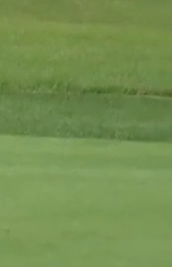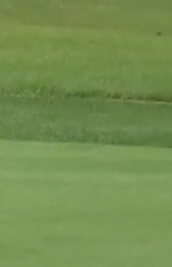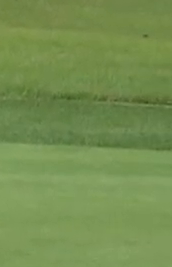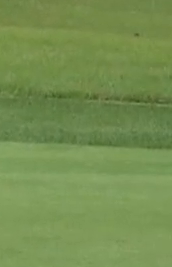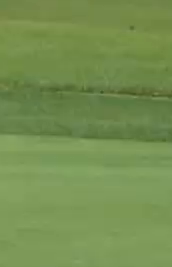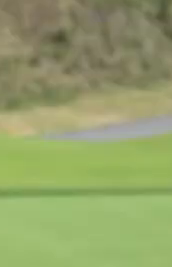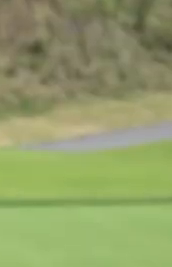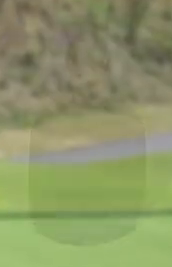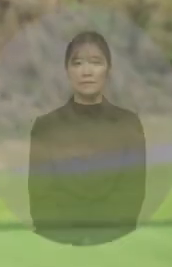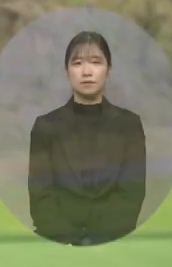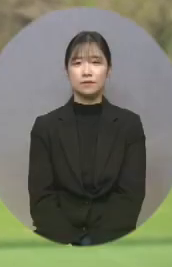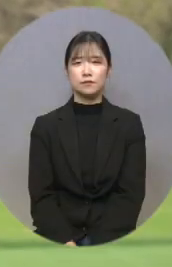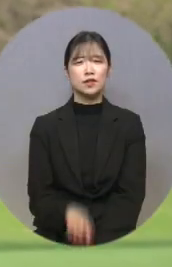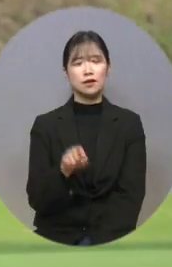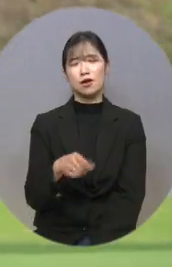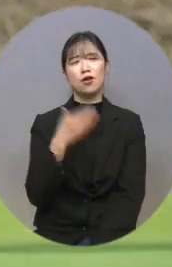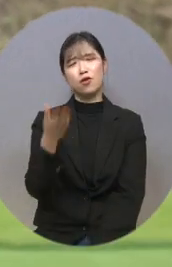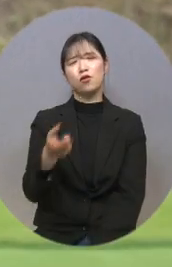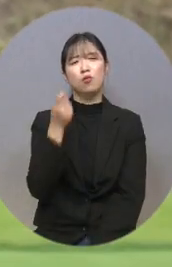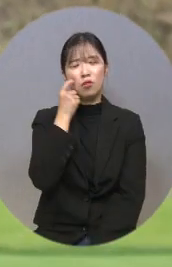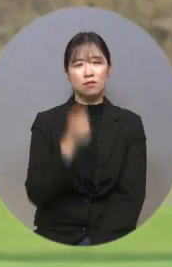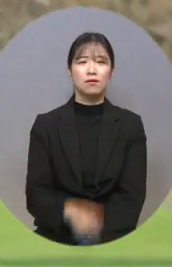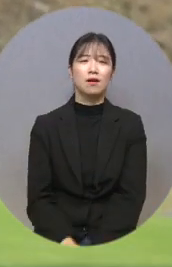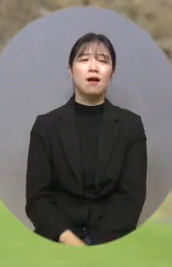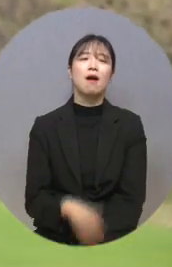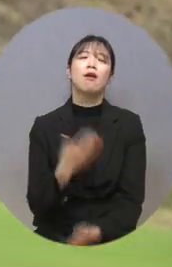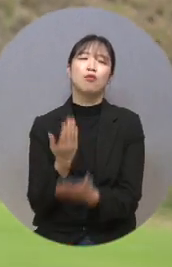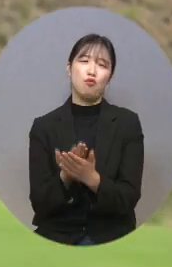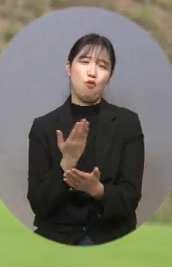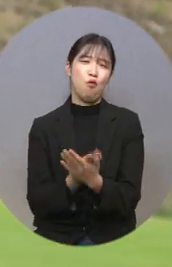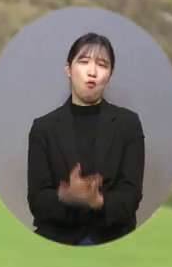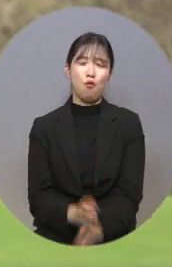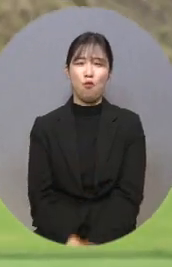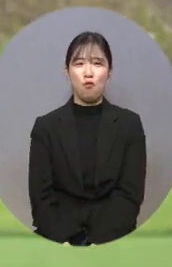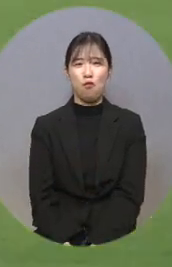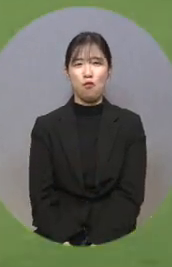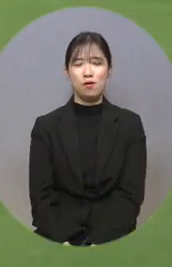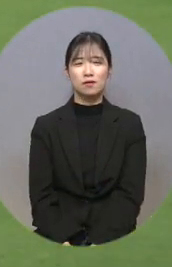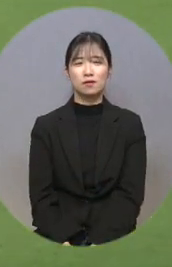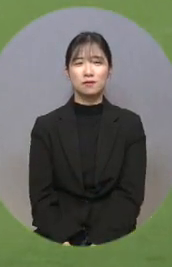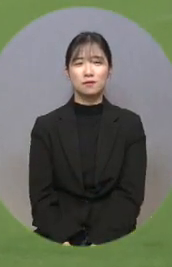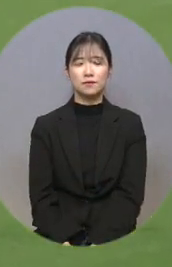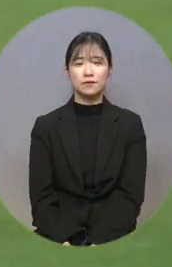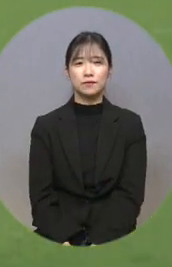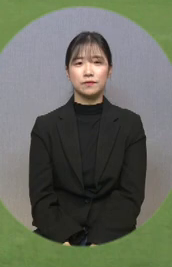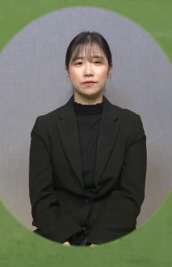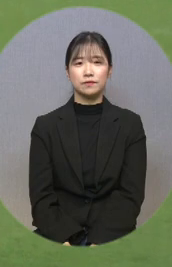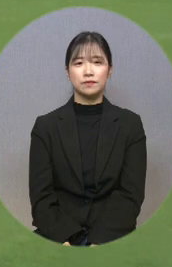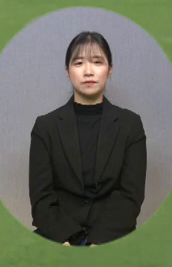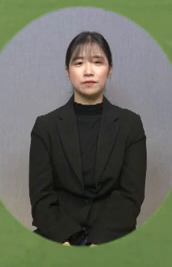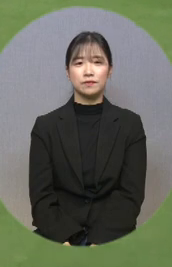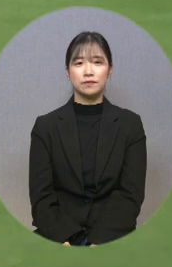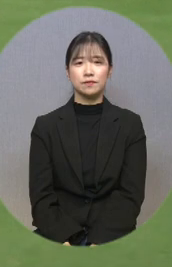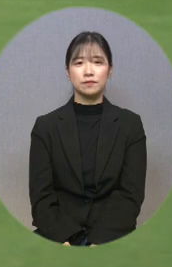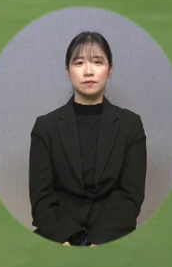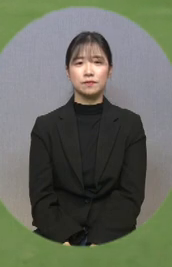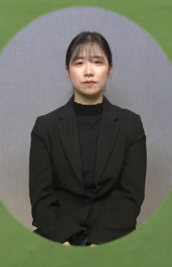요거는 못 준다 양. 주라요. 요건 못 준다 양. 주라요. 그럼 안 돼. 어렵다